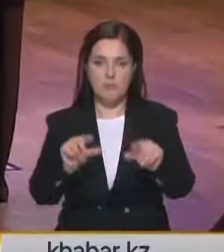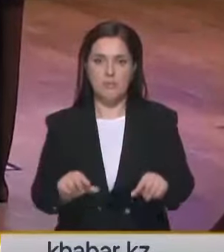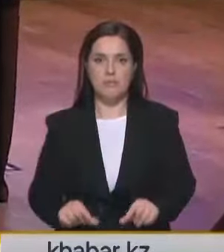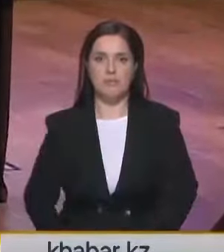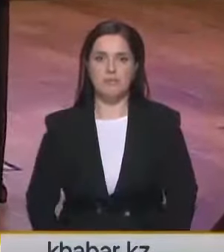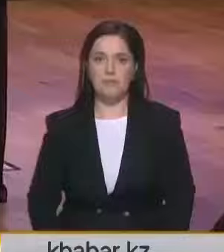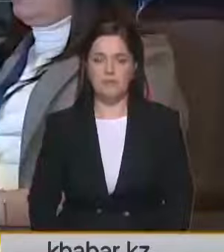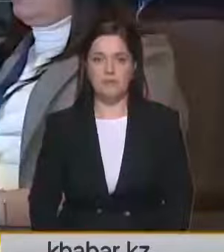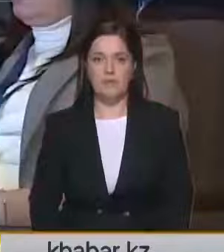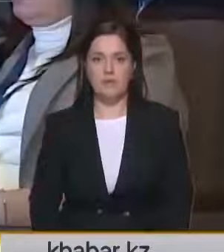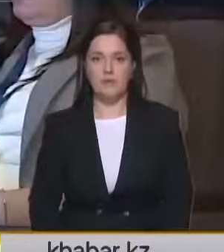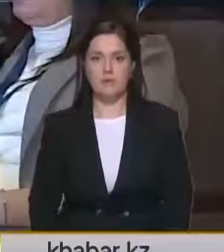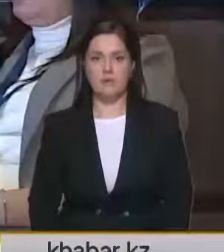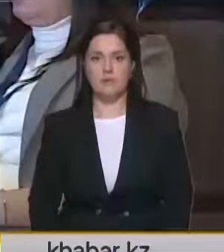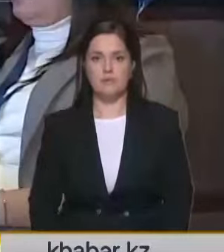послаблениями.